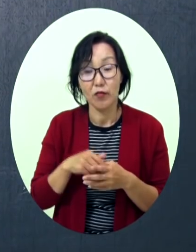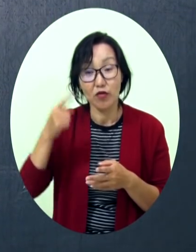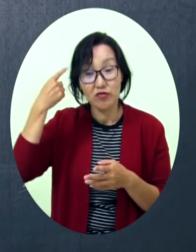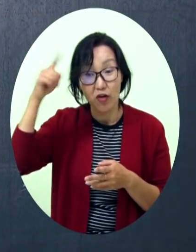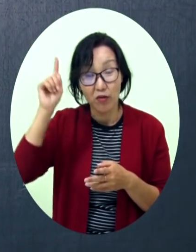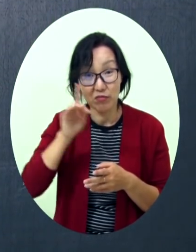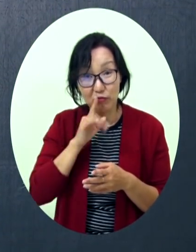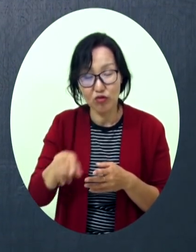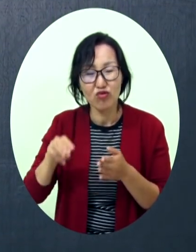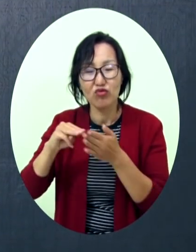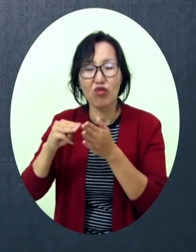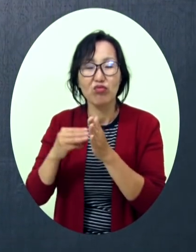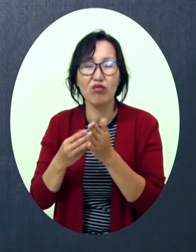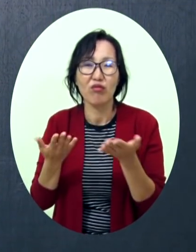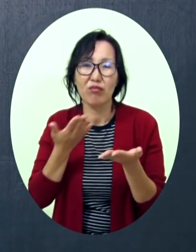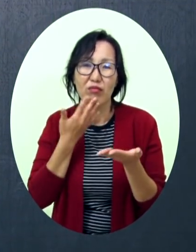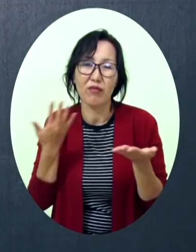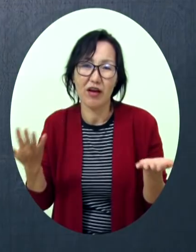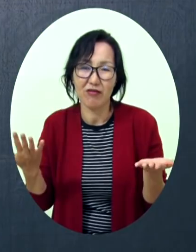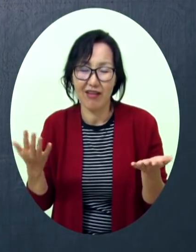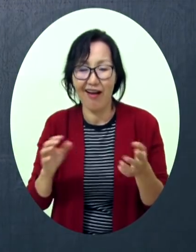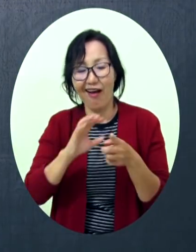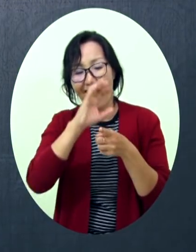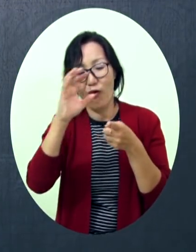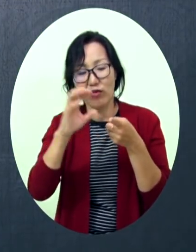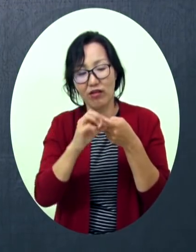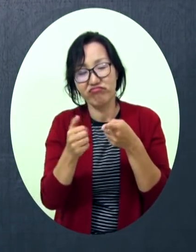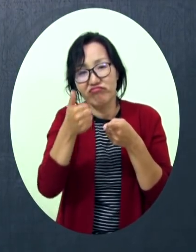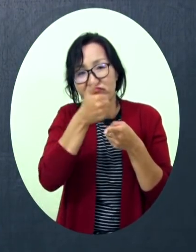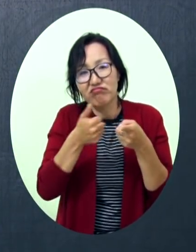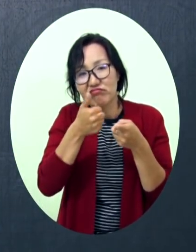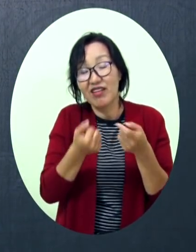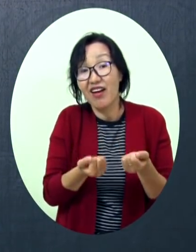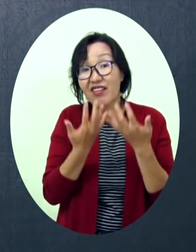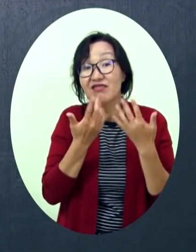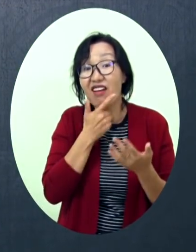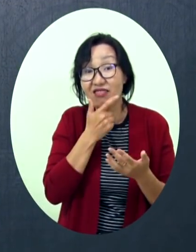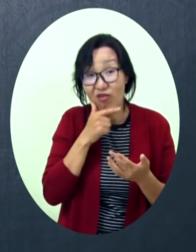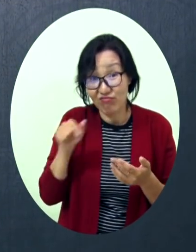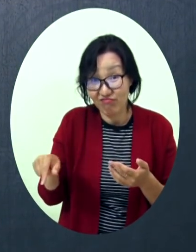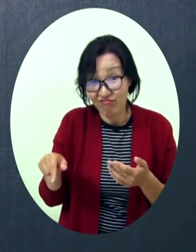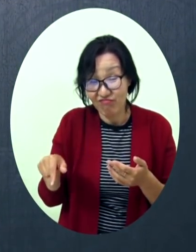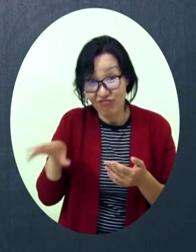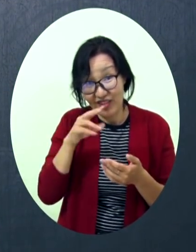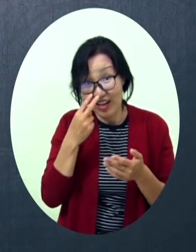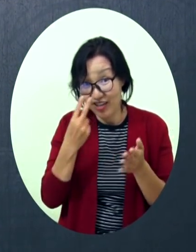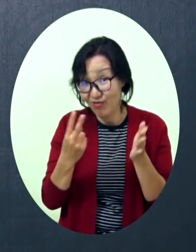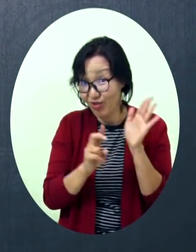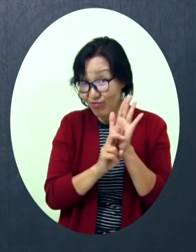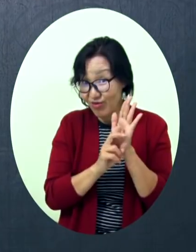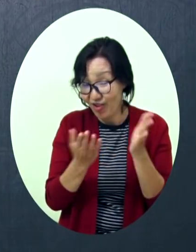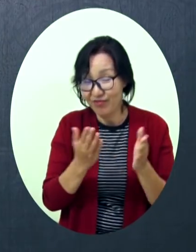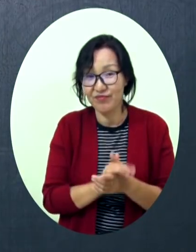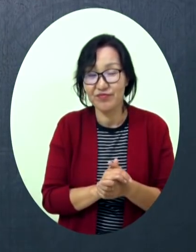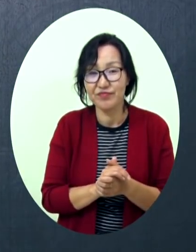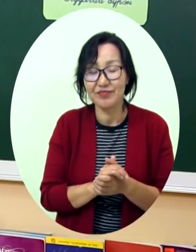их зохион бичгтээ төлөвлөөгүй учраас агуулга бүрэн гаргаж чадаагүй гэсэн ийм ямыг бүгдээрээ харах нэ. За,